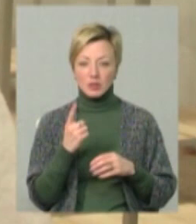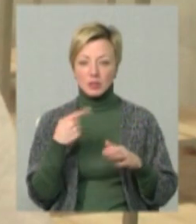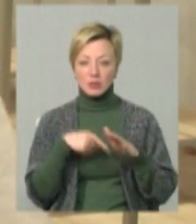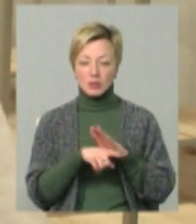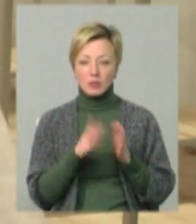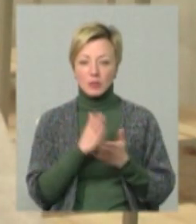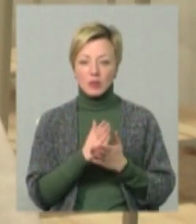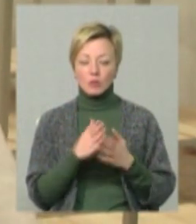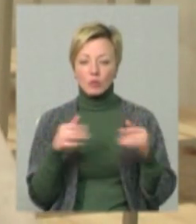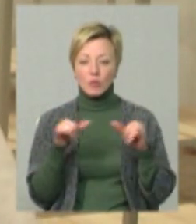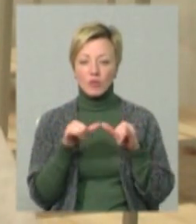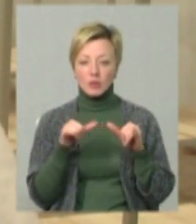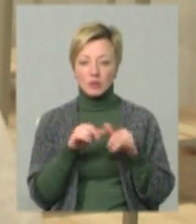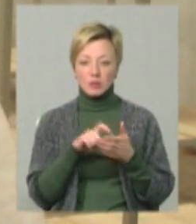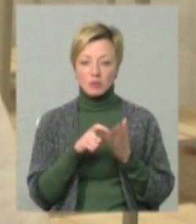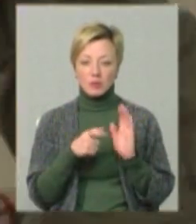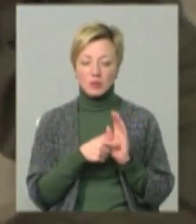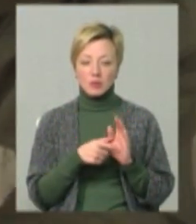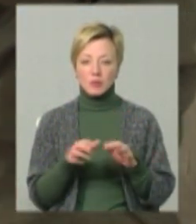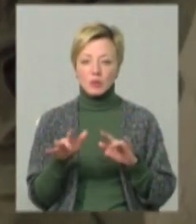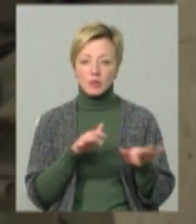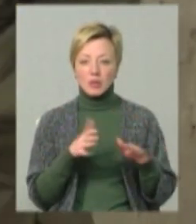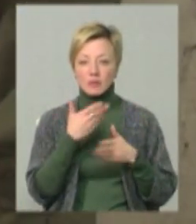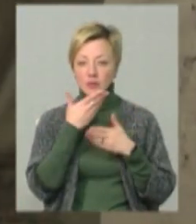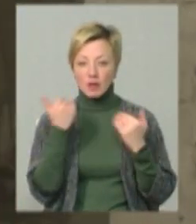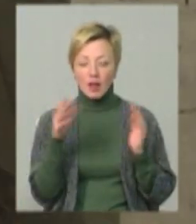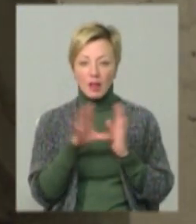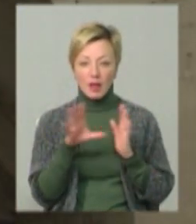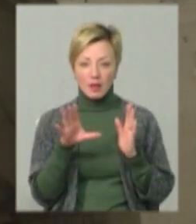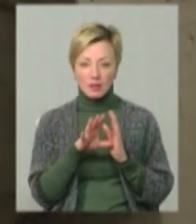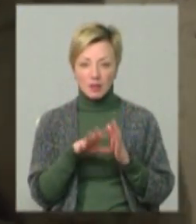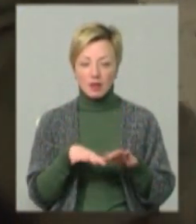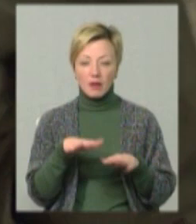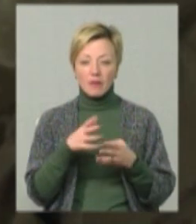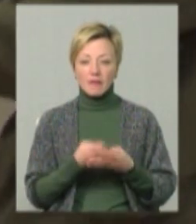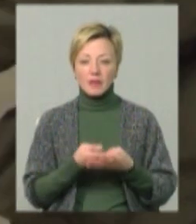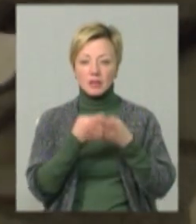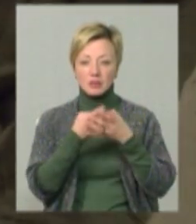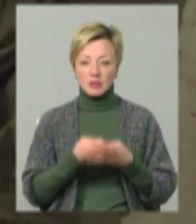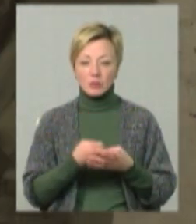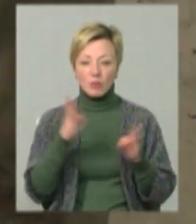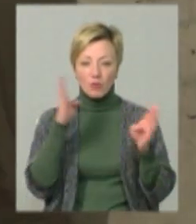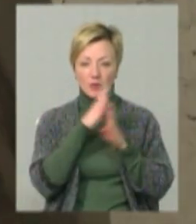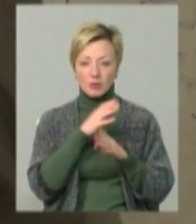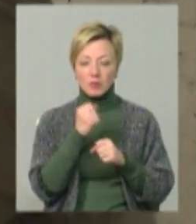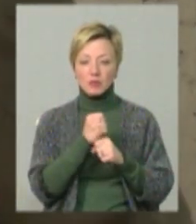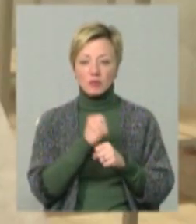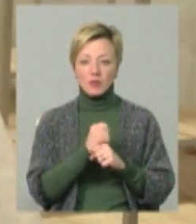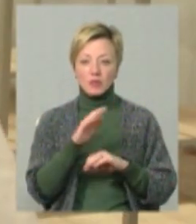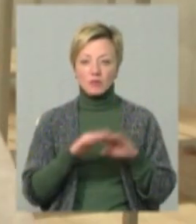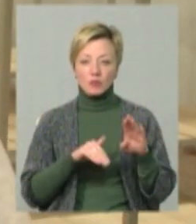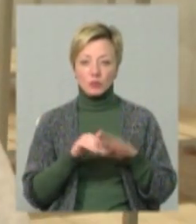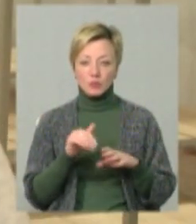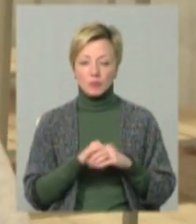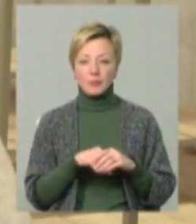яких інклюзивний. Маємо буфетну кімнату, маємо процедурну. За відсутності електрики фільтраційна станція для закачування повітря може працювати вручну,